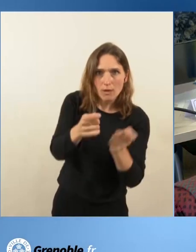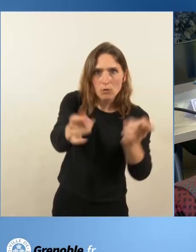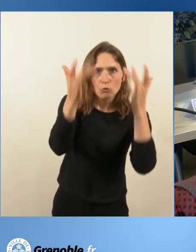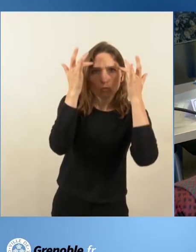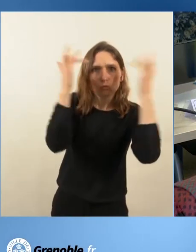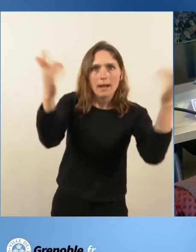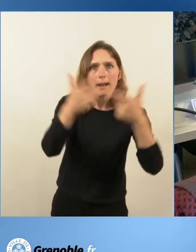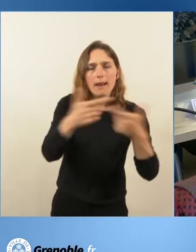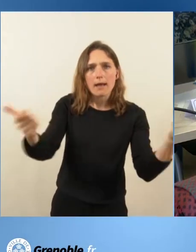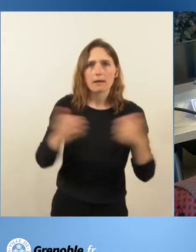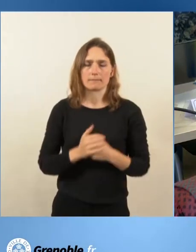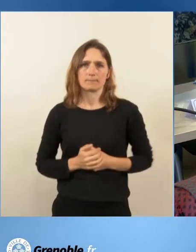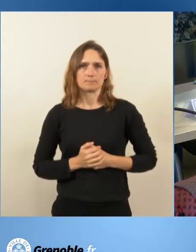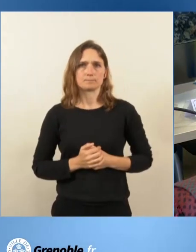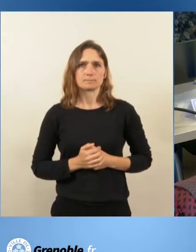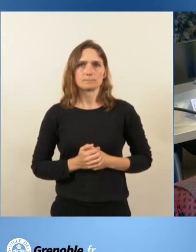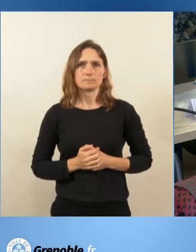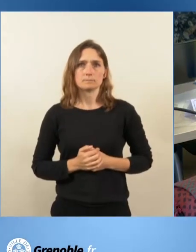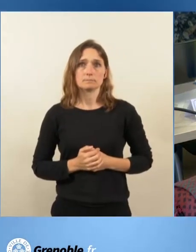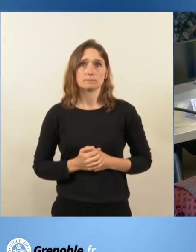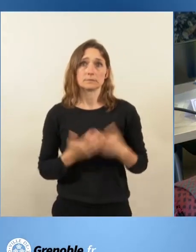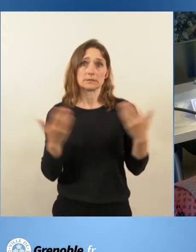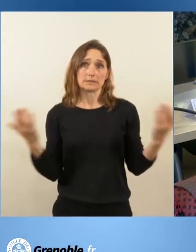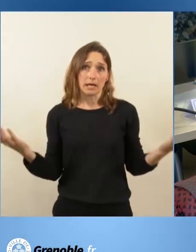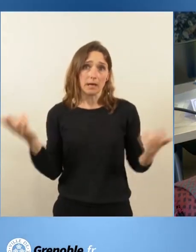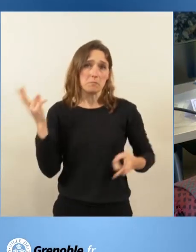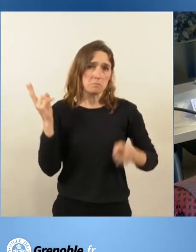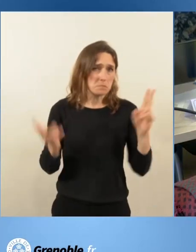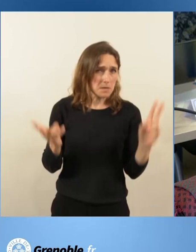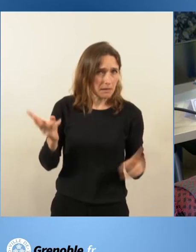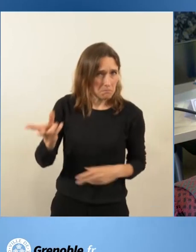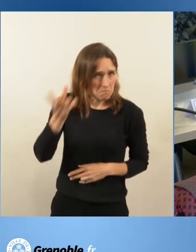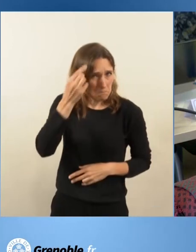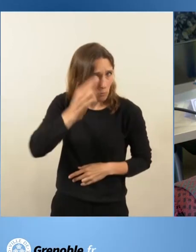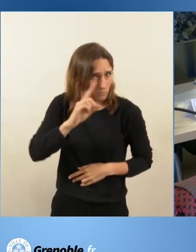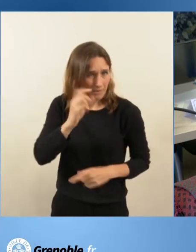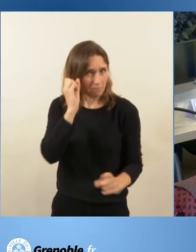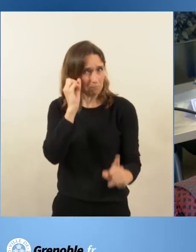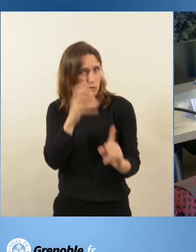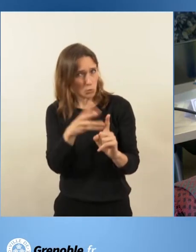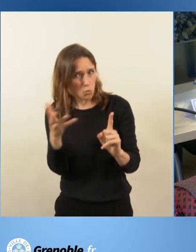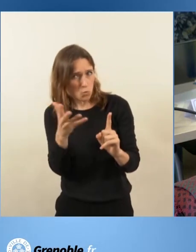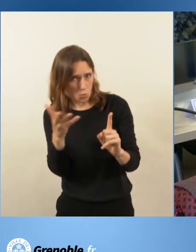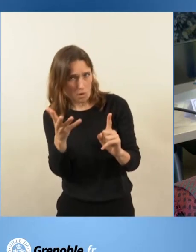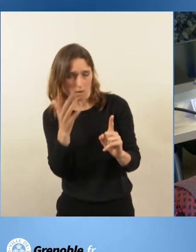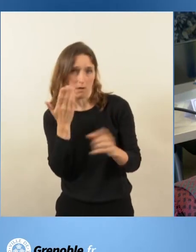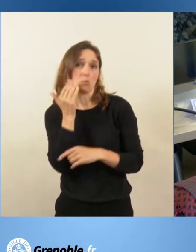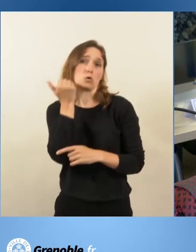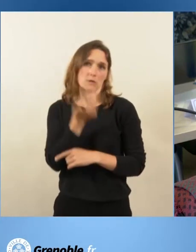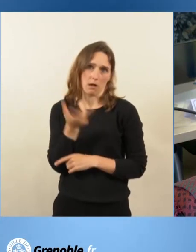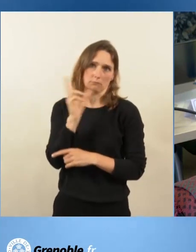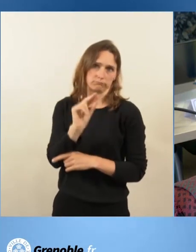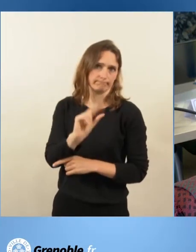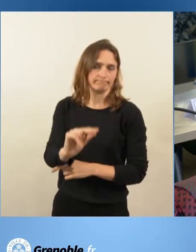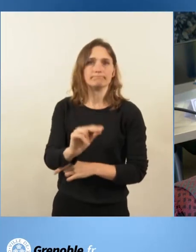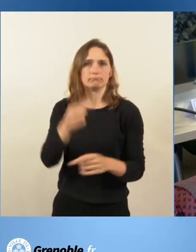goût et aux sensibilités de chacune et de chacun donc simplement je pense qu'il y a une incompréhension des missions du théâtre municipal et de sa façon de conduire